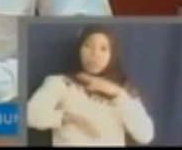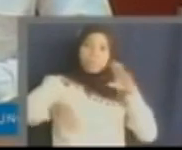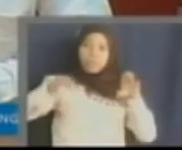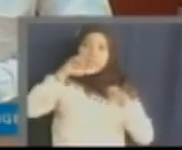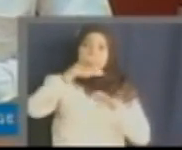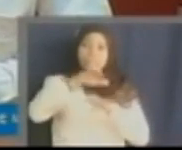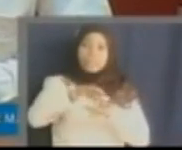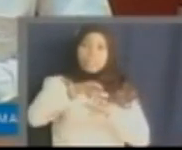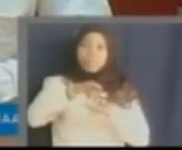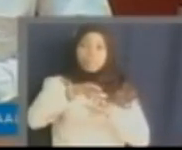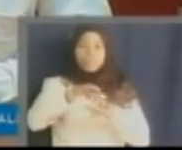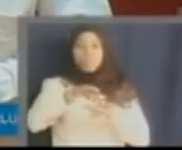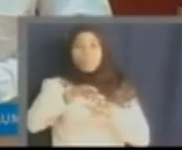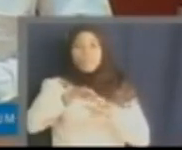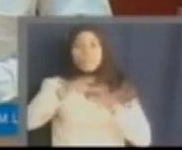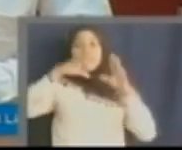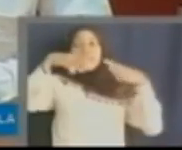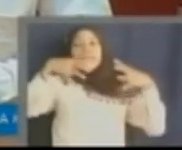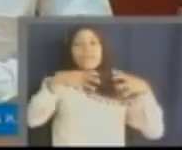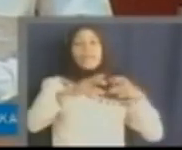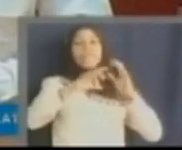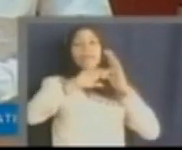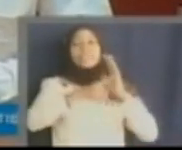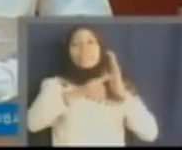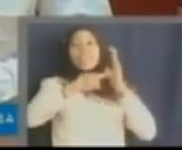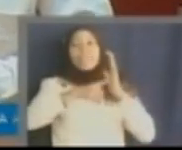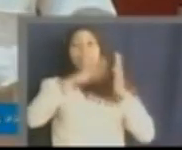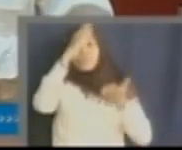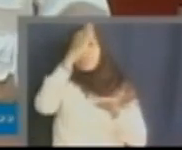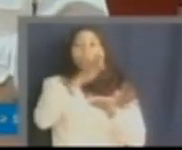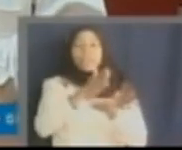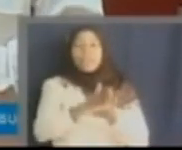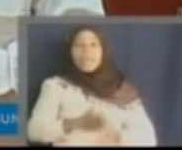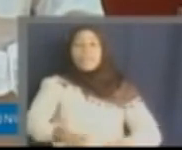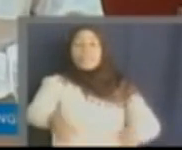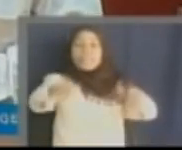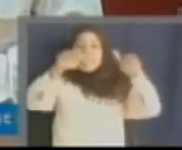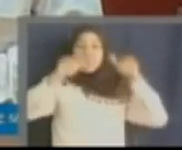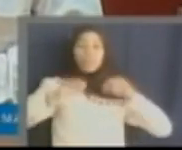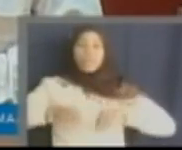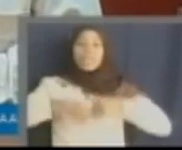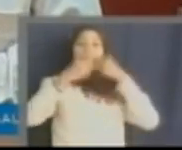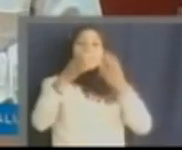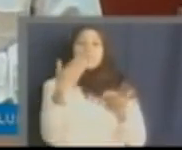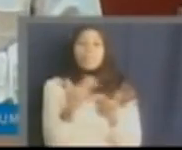kamati ya kanuni na haki za bunge imepewa mamlaka chini ya kanuni ya 59